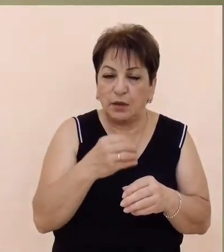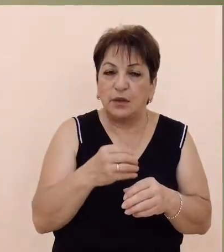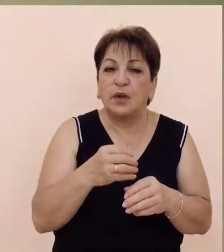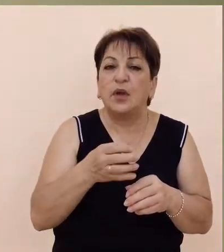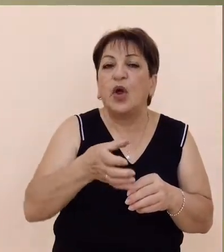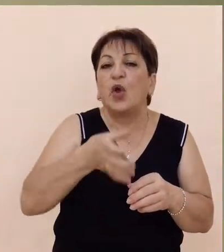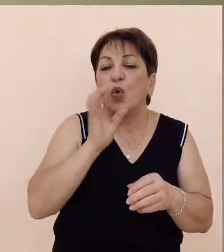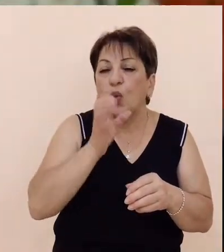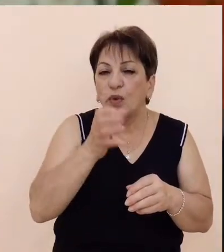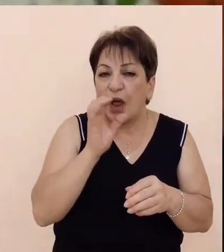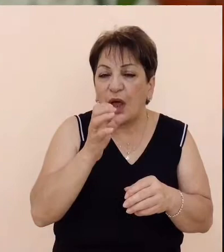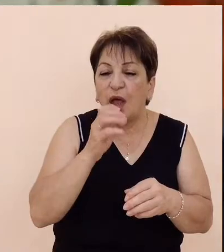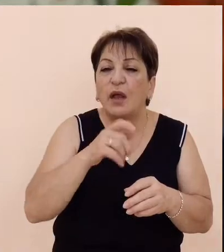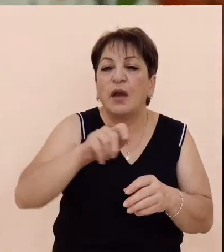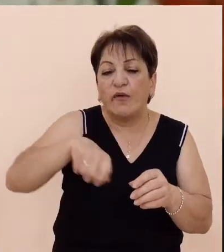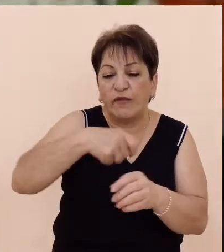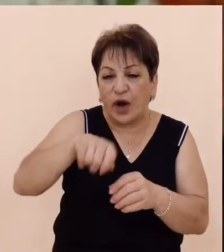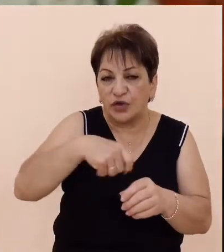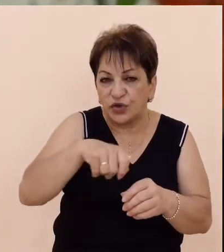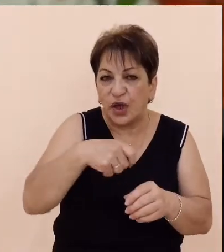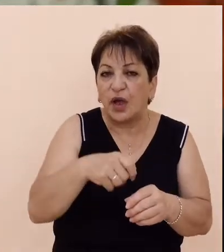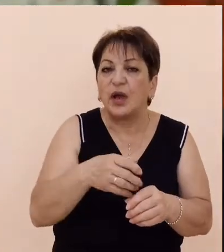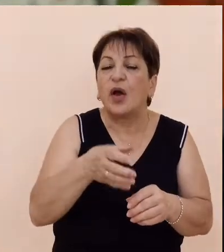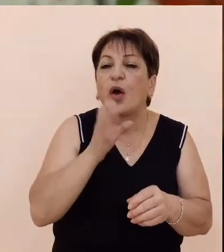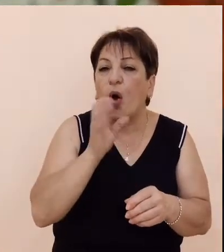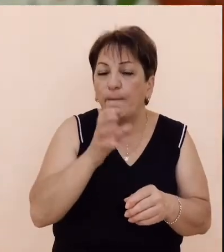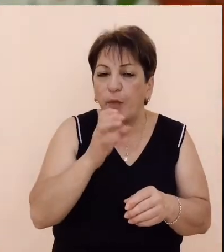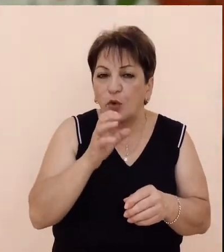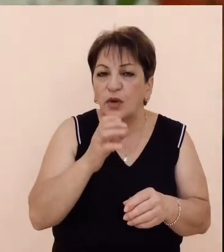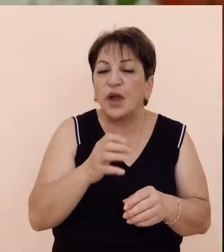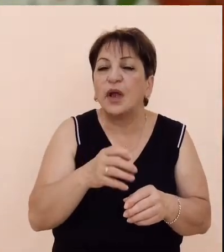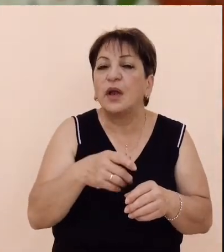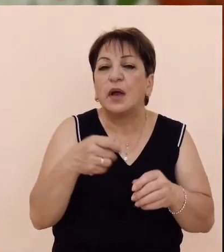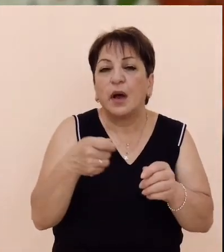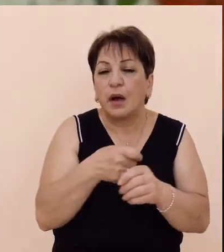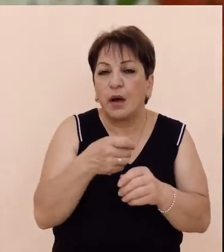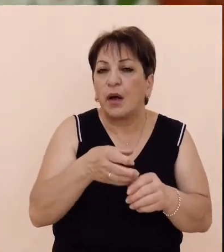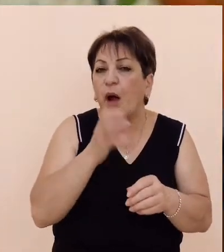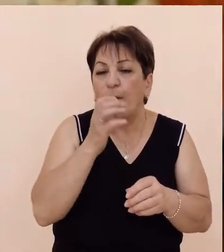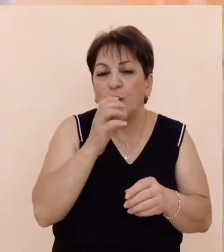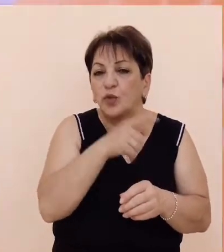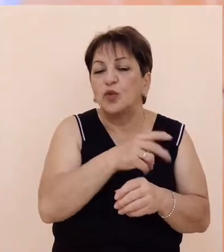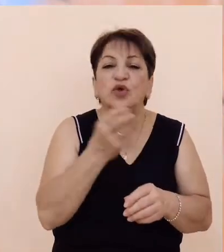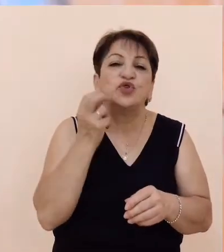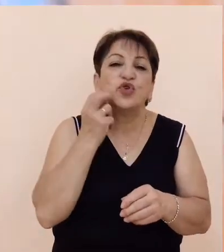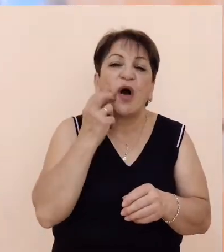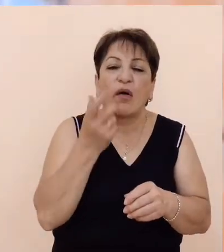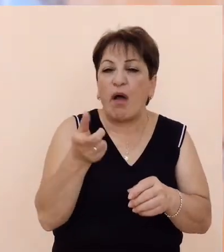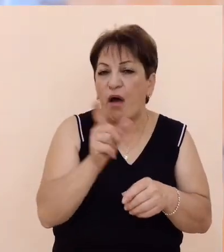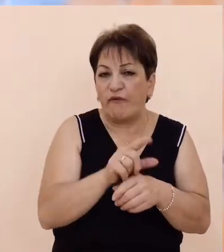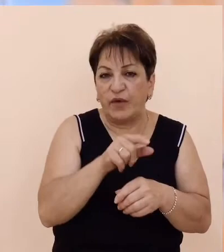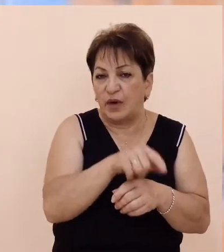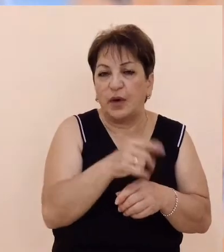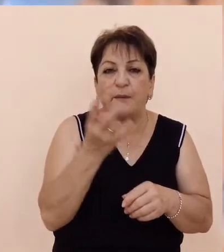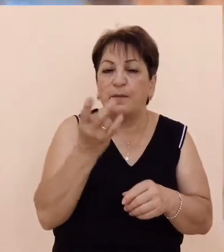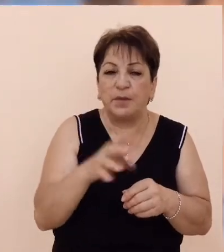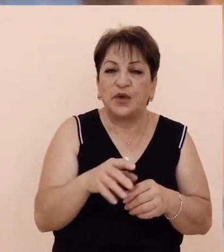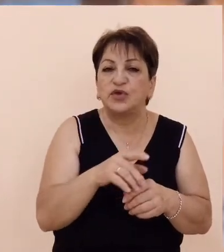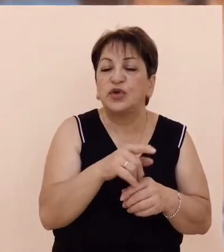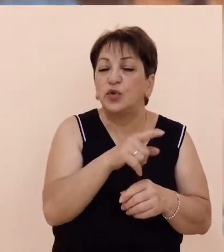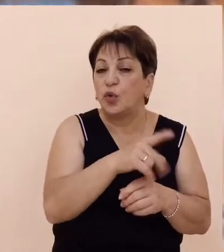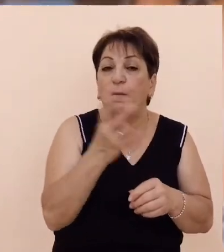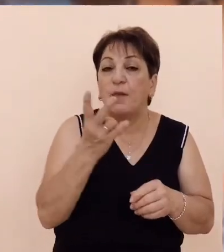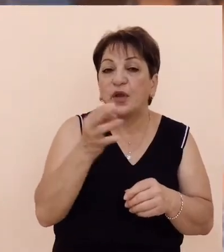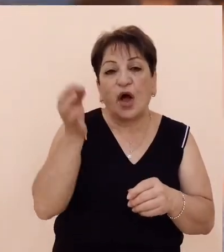հյութեր, ֆրեշներ, նույնիսկ տնային սարքած կամպոտներ, պահածոյացրած կամպոտները դրանք ավելորդ շաքարի աղբյուր են։ Ի դեպ, անհրաժեշտ